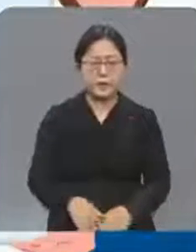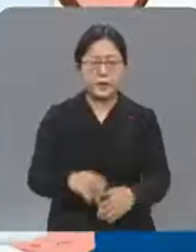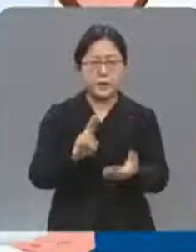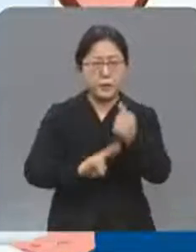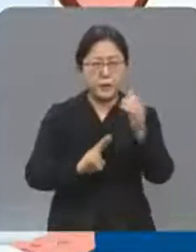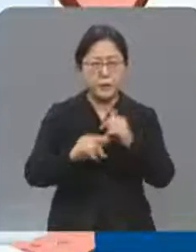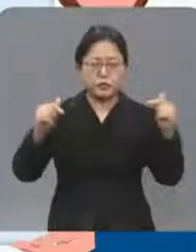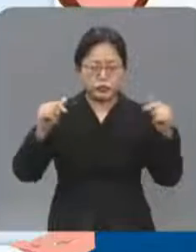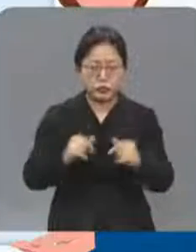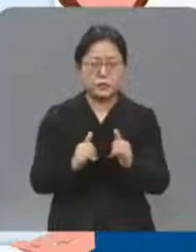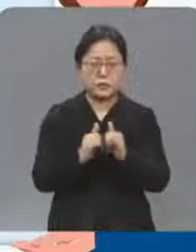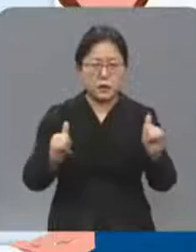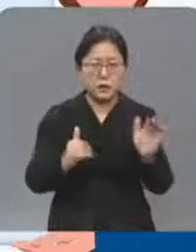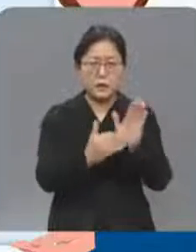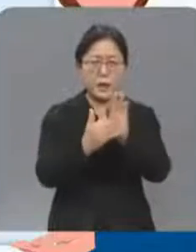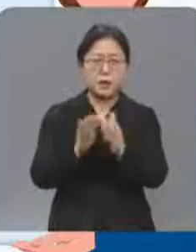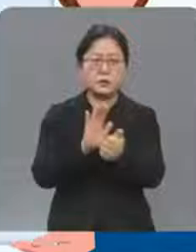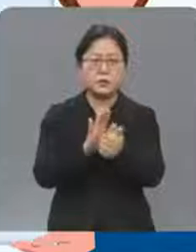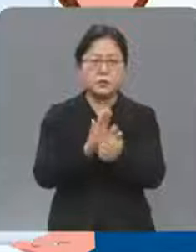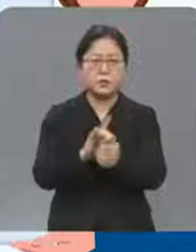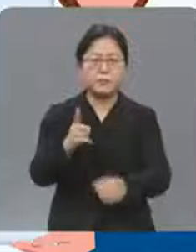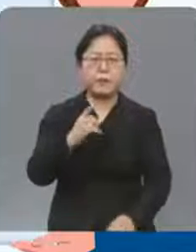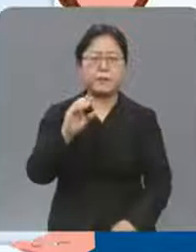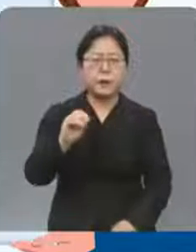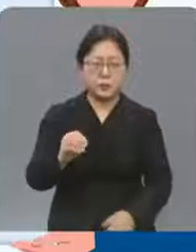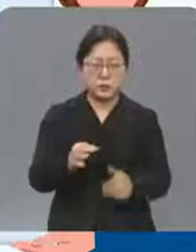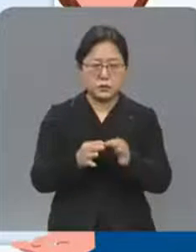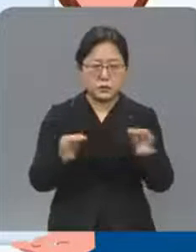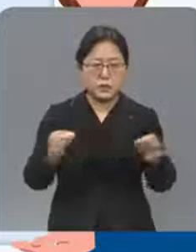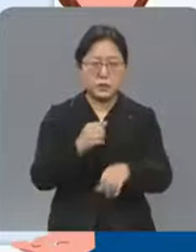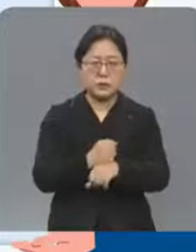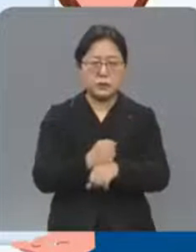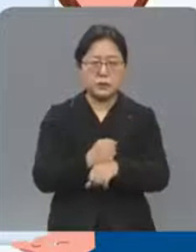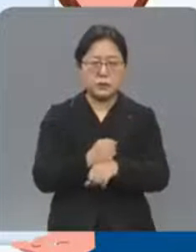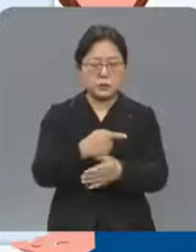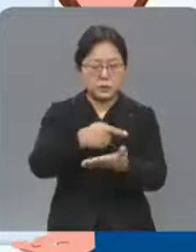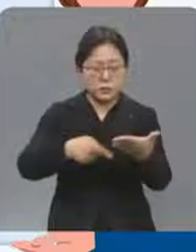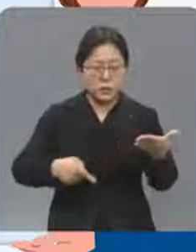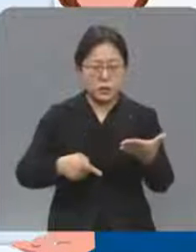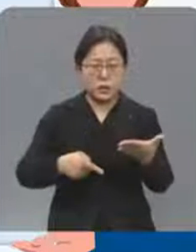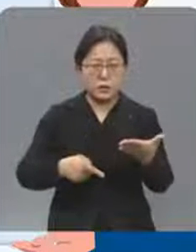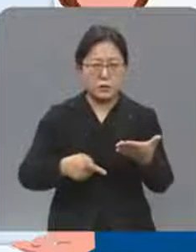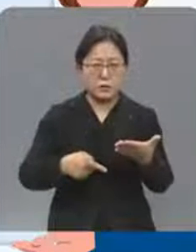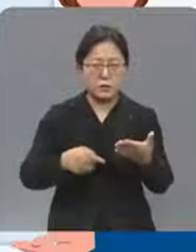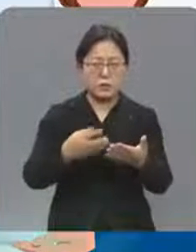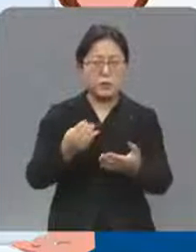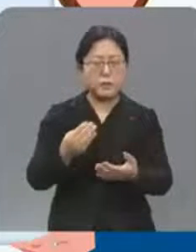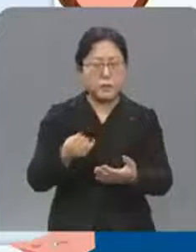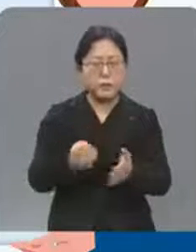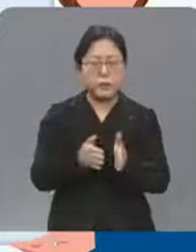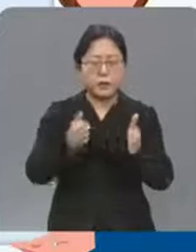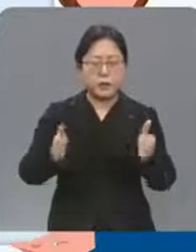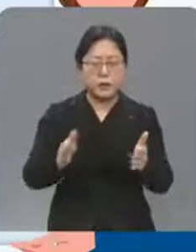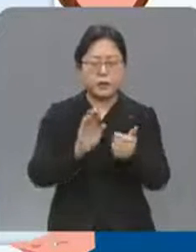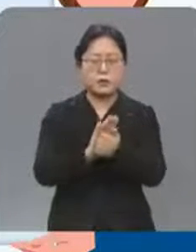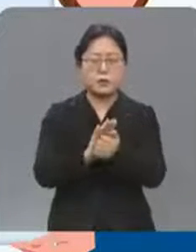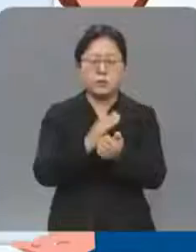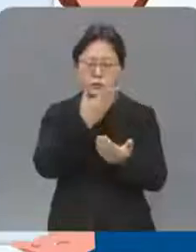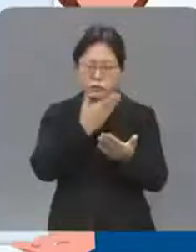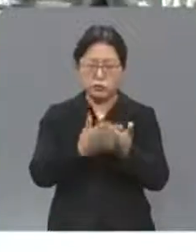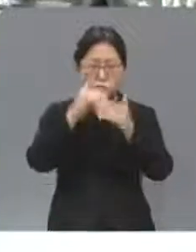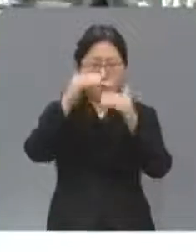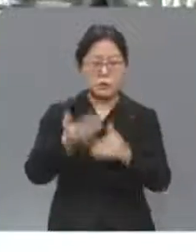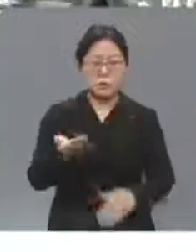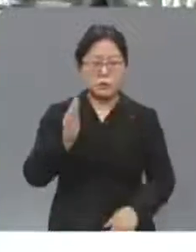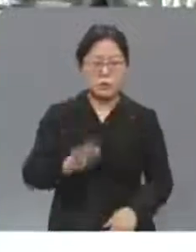매출이 줄어든 이들에게 방역지원금 100만 원을 지급하고 손실보상 범위와 금액을 확대하는 것이 지원책의